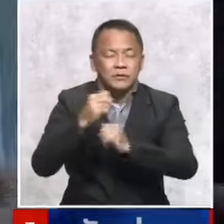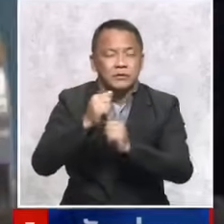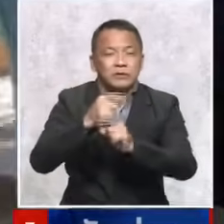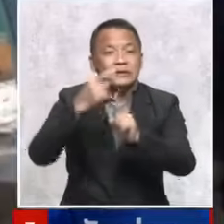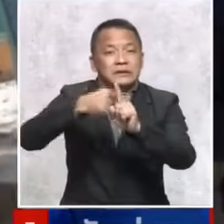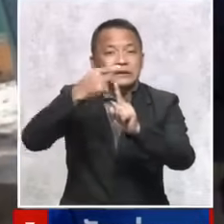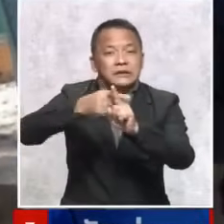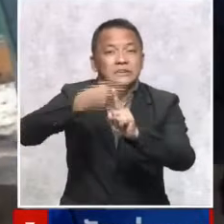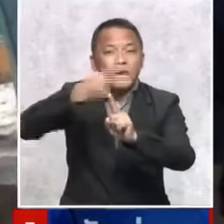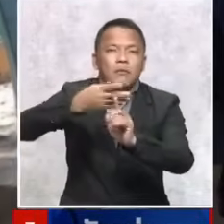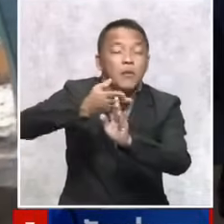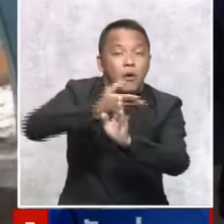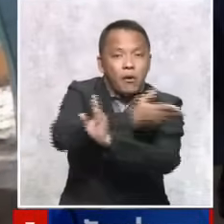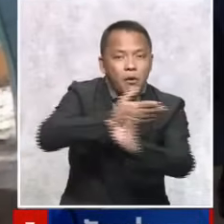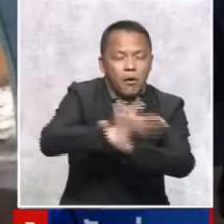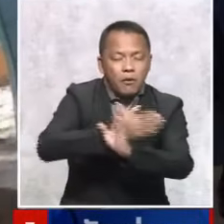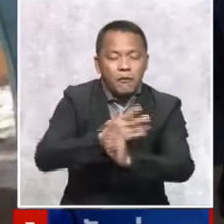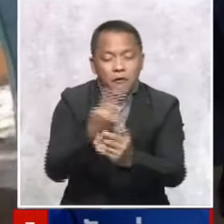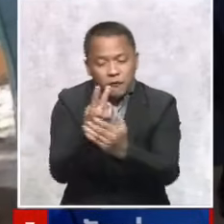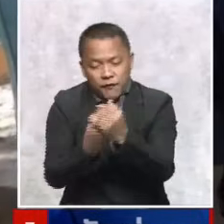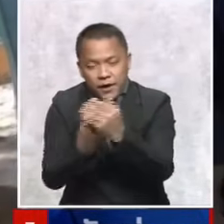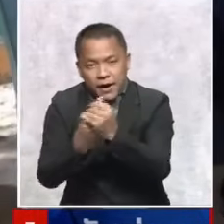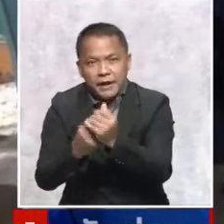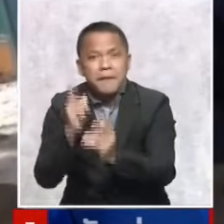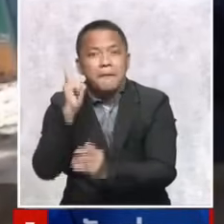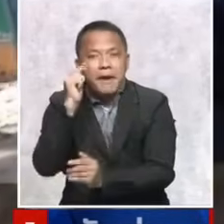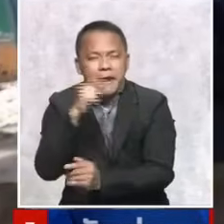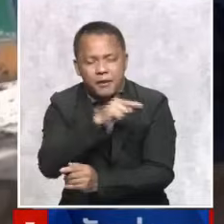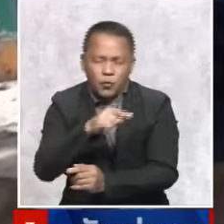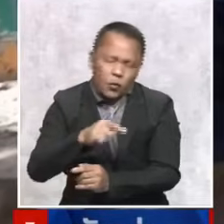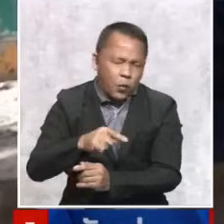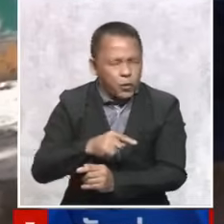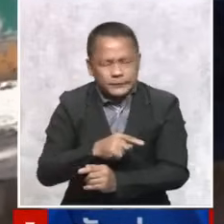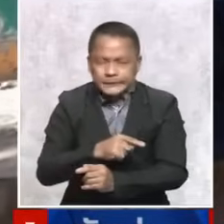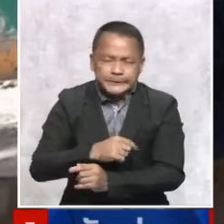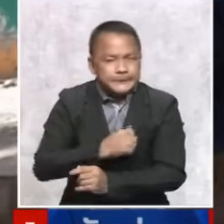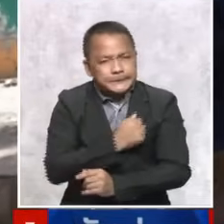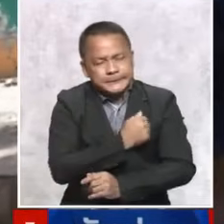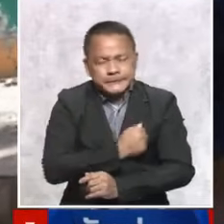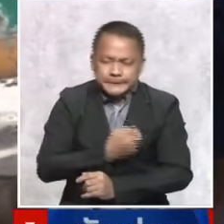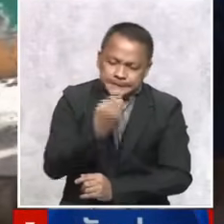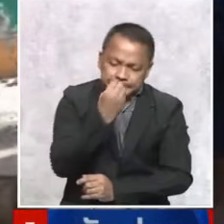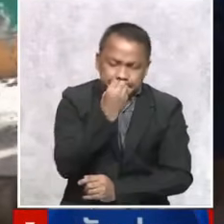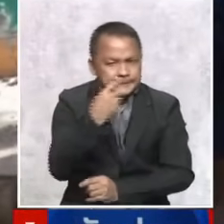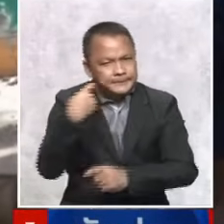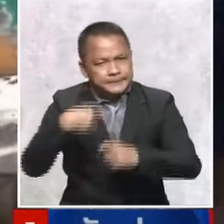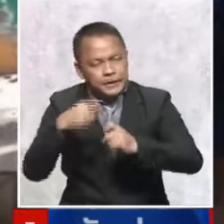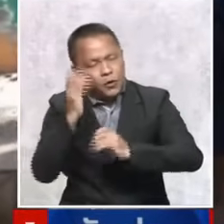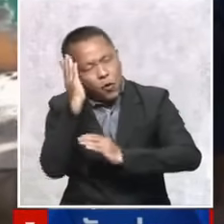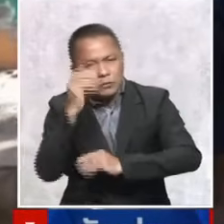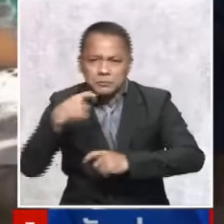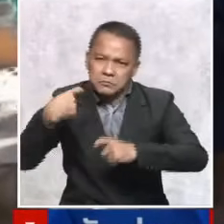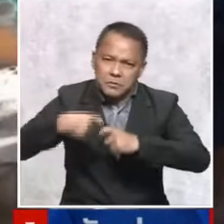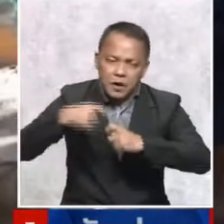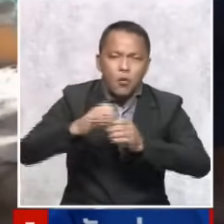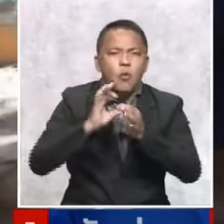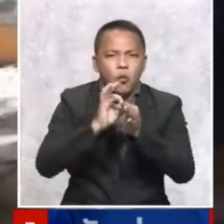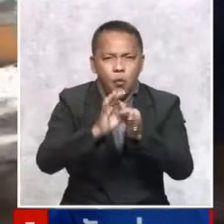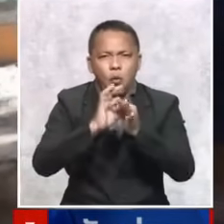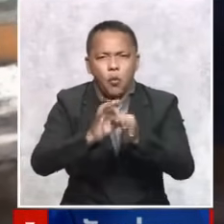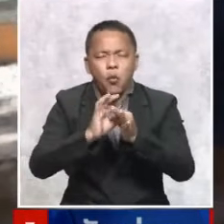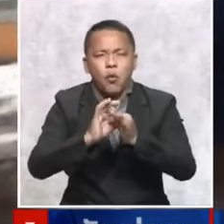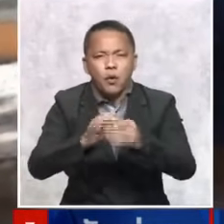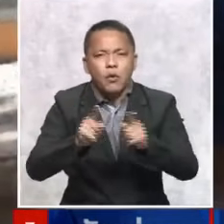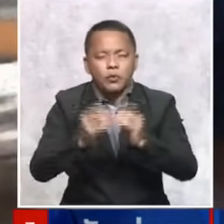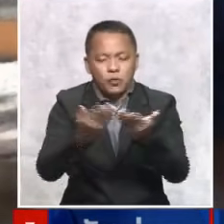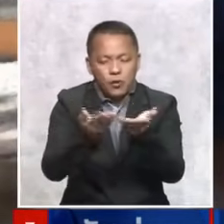2เดือนที่ผ่านมาต้องบอกว่าทั้งภรรยาแล้วก็ผู้เป็นแม่เนี่ยเรียกว่าอะไรคือกินไม่ได้นอนไม่หลับอ่ะ ใช ่ไหมคะ เป็นห่วงอะค่ะไม่รู้ว่